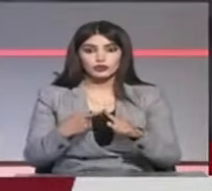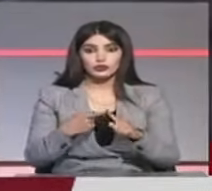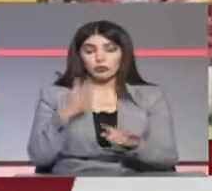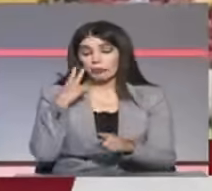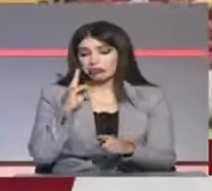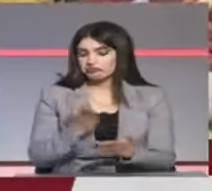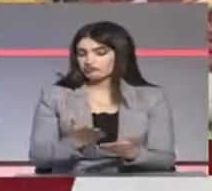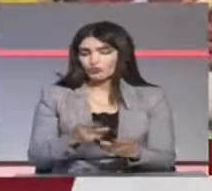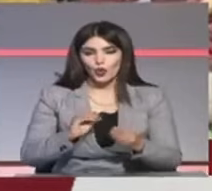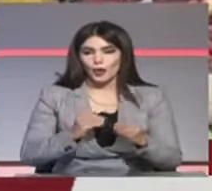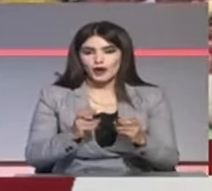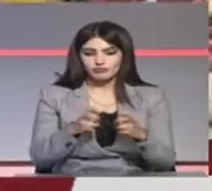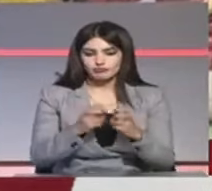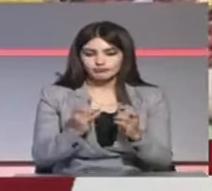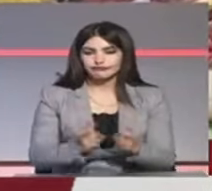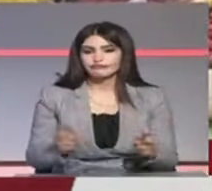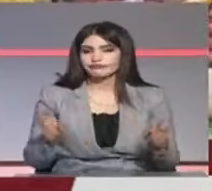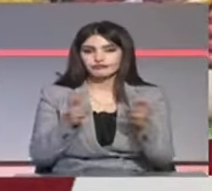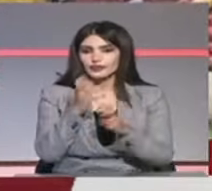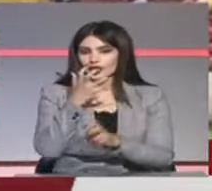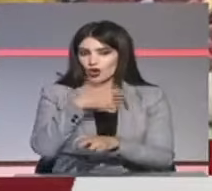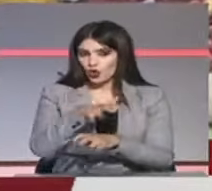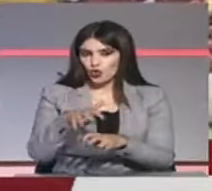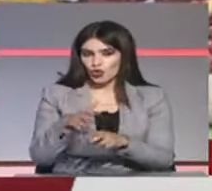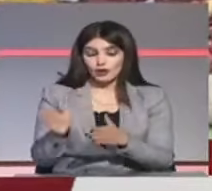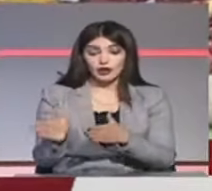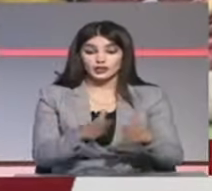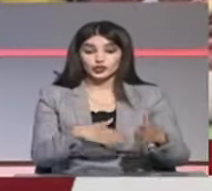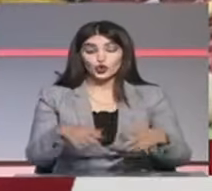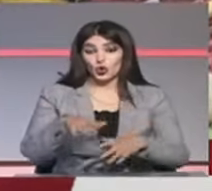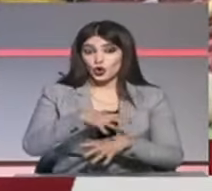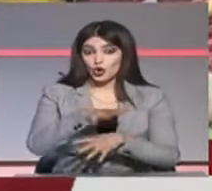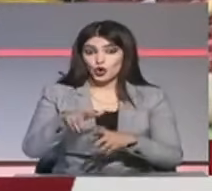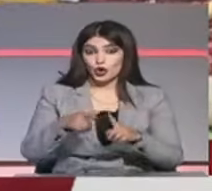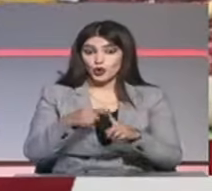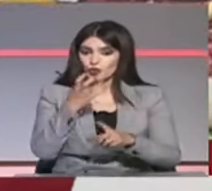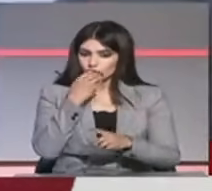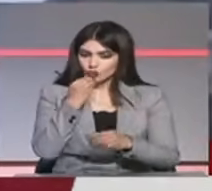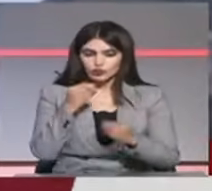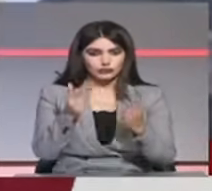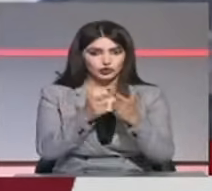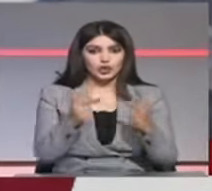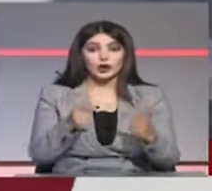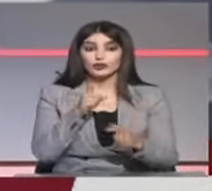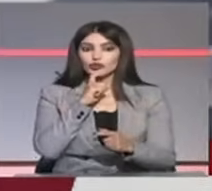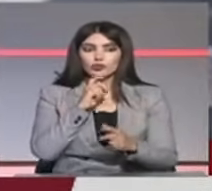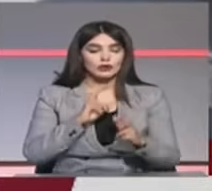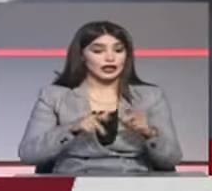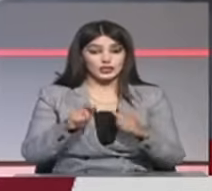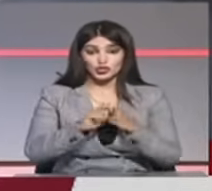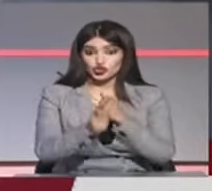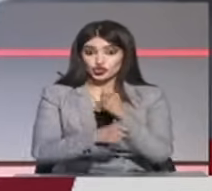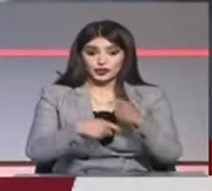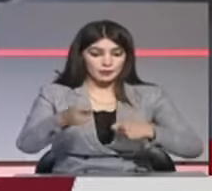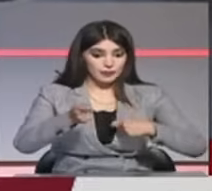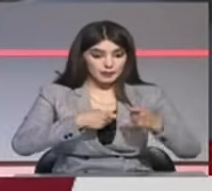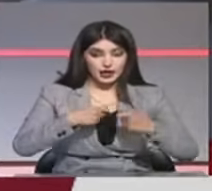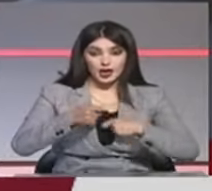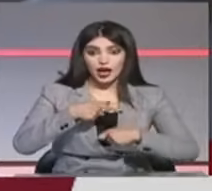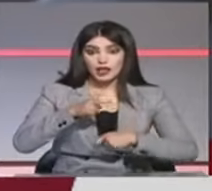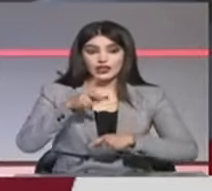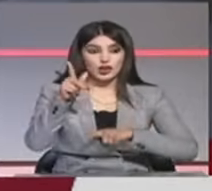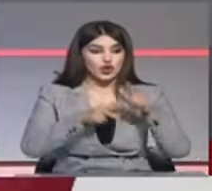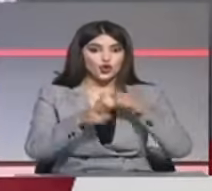ومع الارتفاع المواد الاستهلاكيه خلال الشهر الكريم تبقى الاسواق الاسبوعيه وفق اغلب